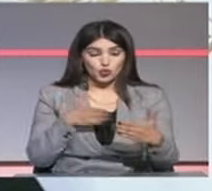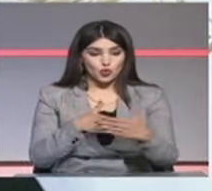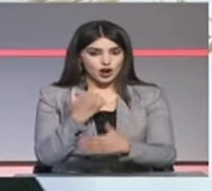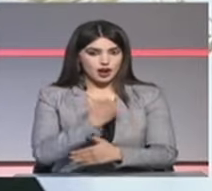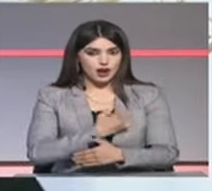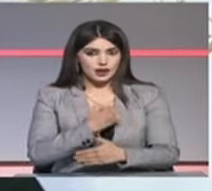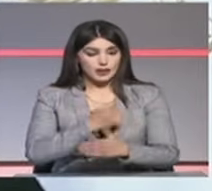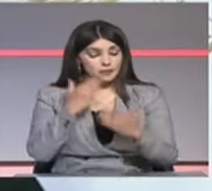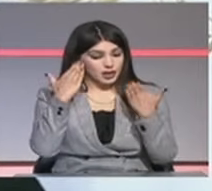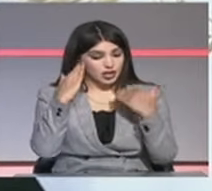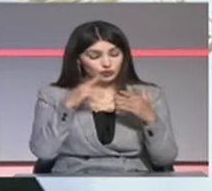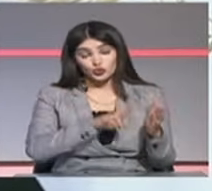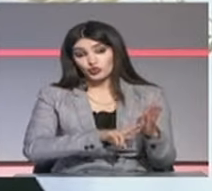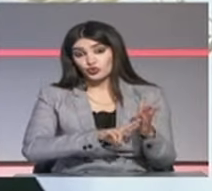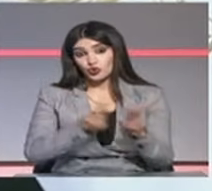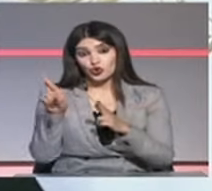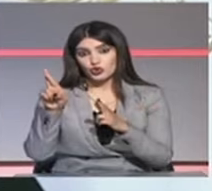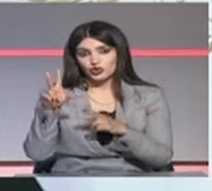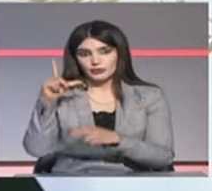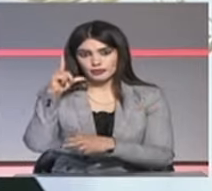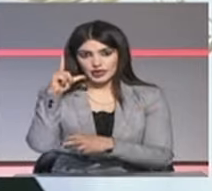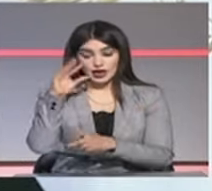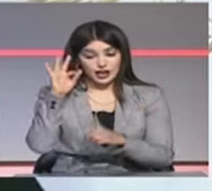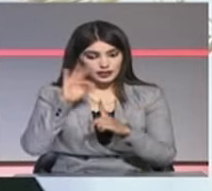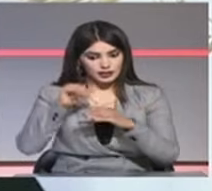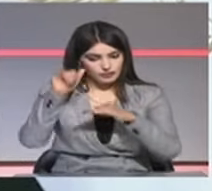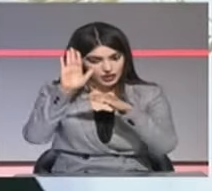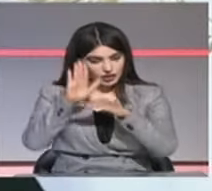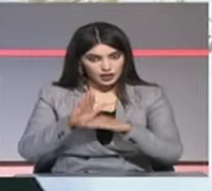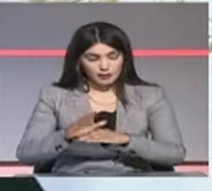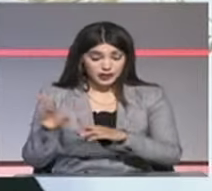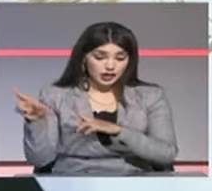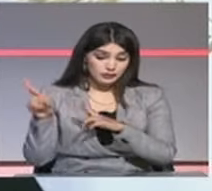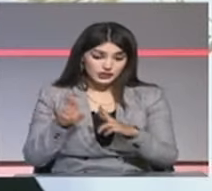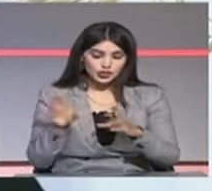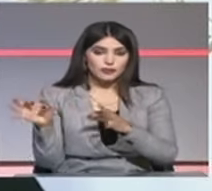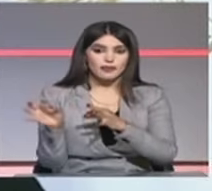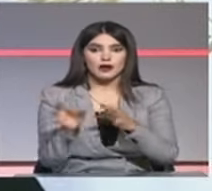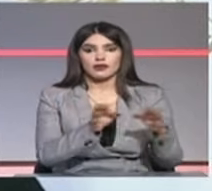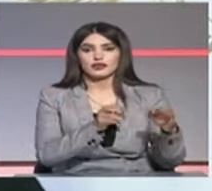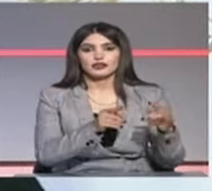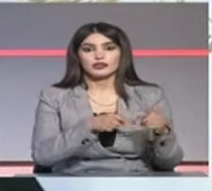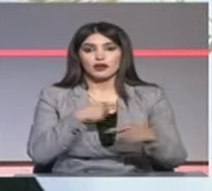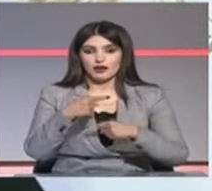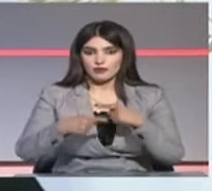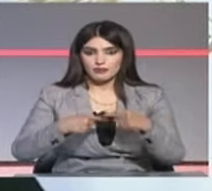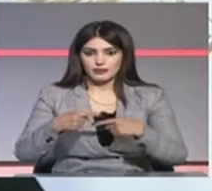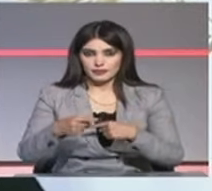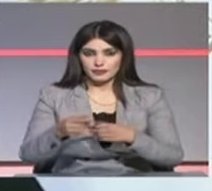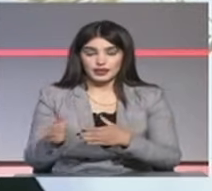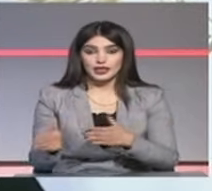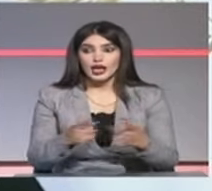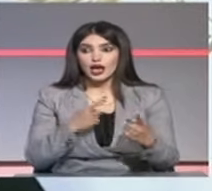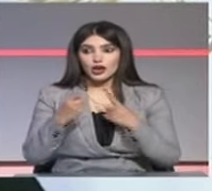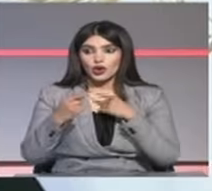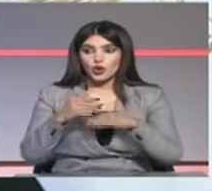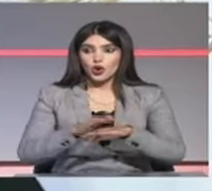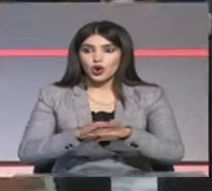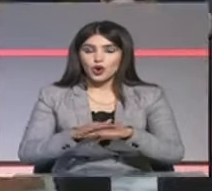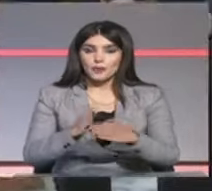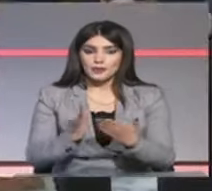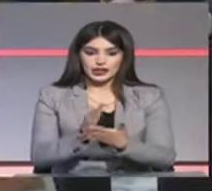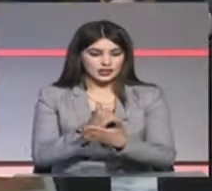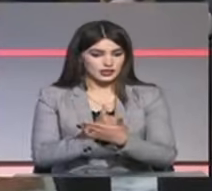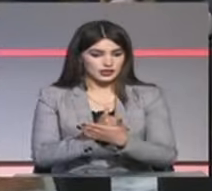الاجانب من ليبيا بما يضمن استعادتها الاستقرار ها الكامل والمنشود كما تناول مساله التوزيع